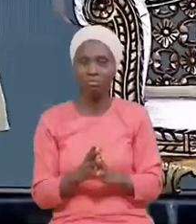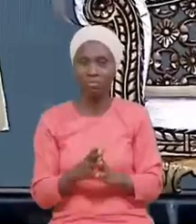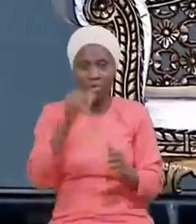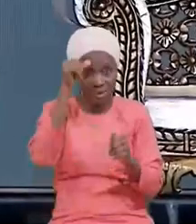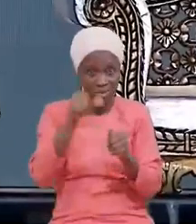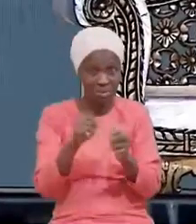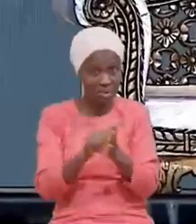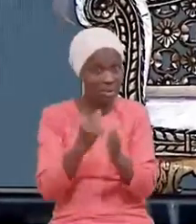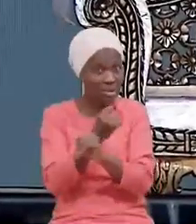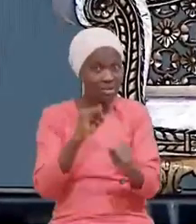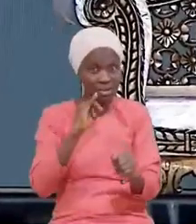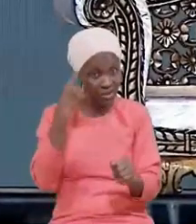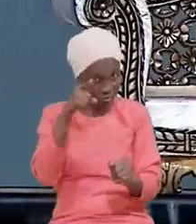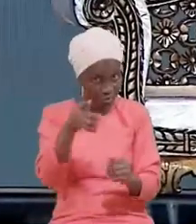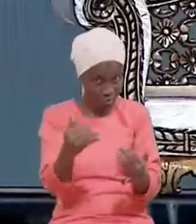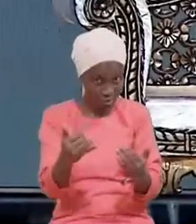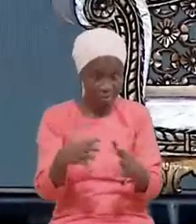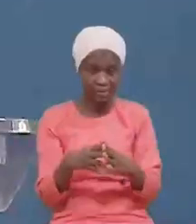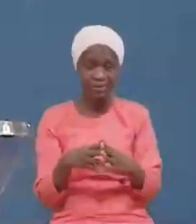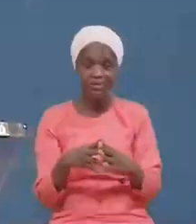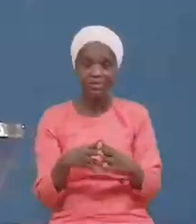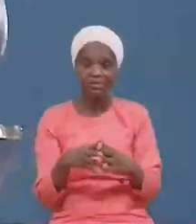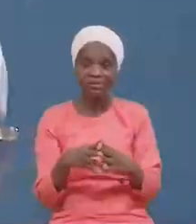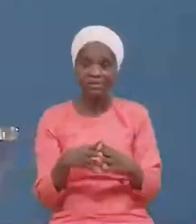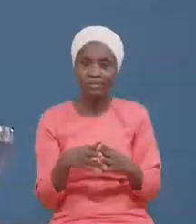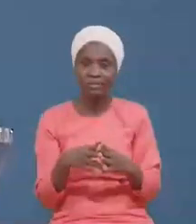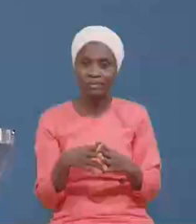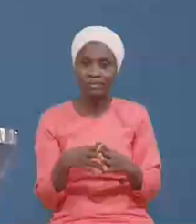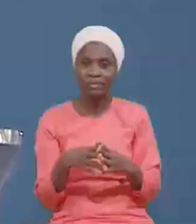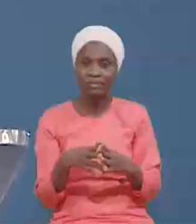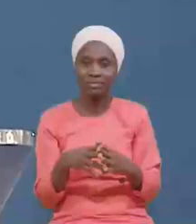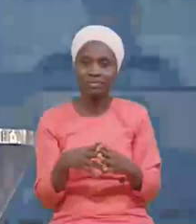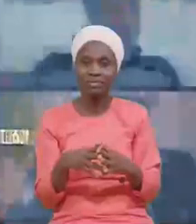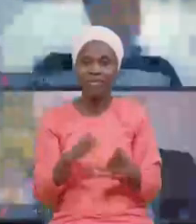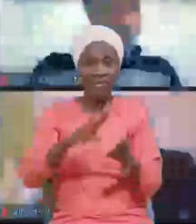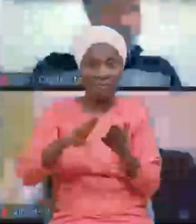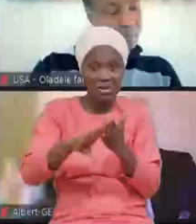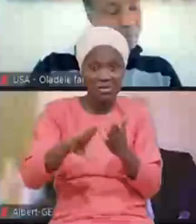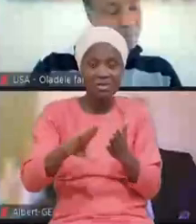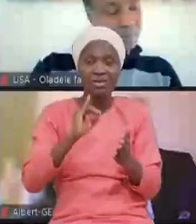Rappelez-vous, le salut là est pour vous maintenant. Le pardon là est pour vous maintenant.